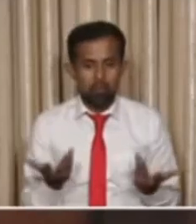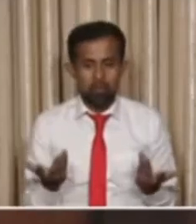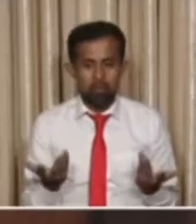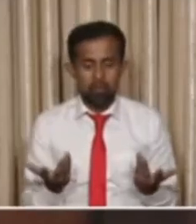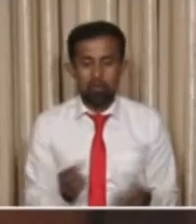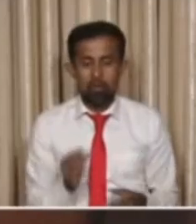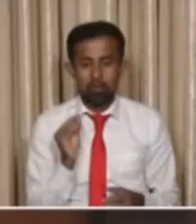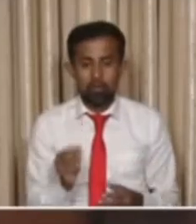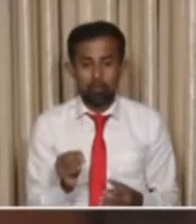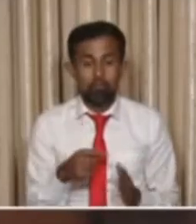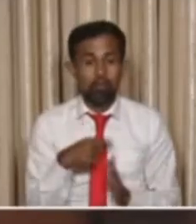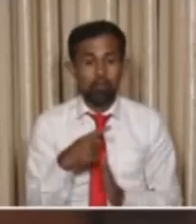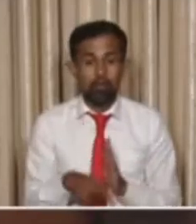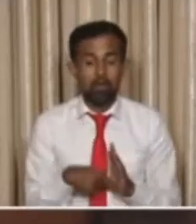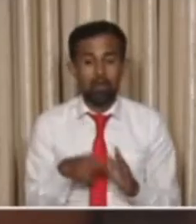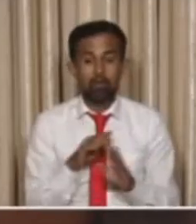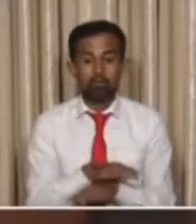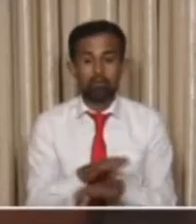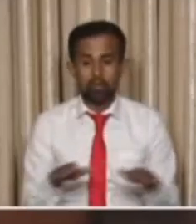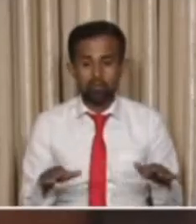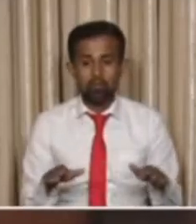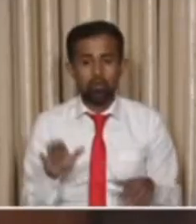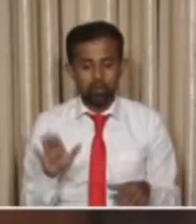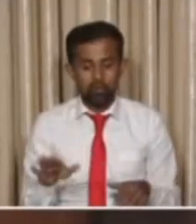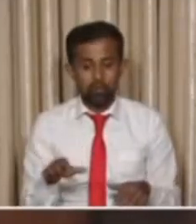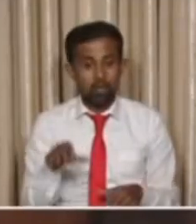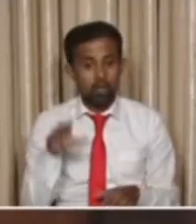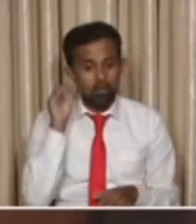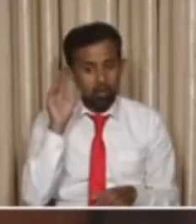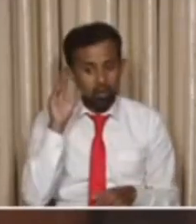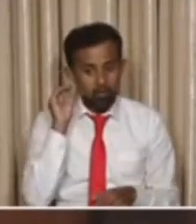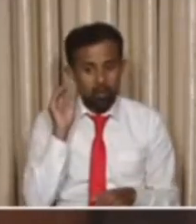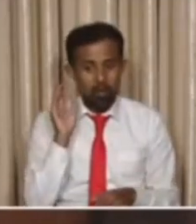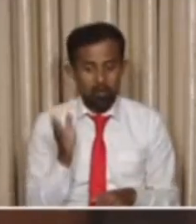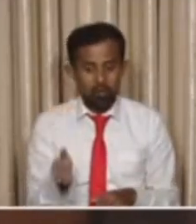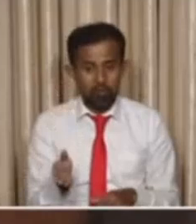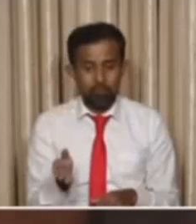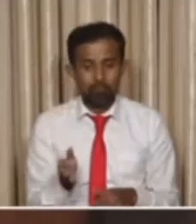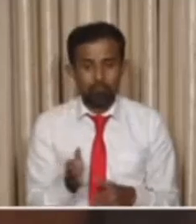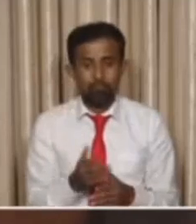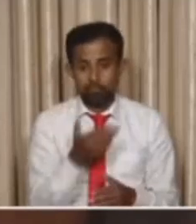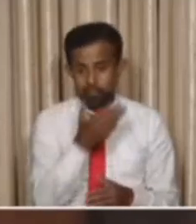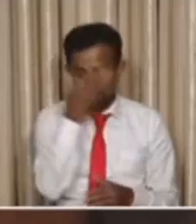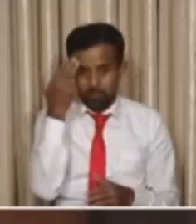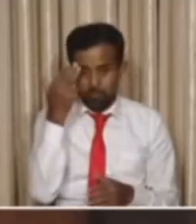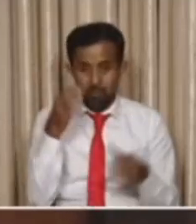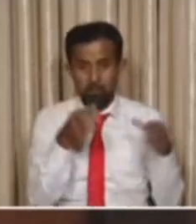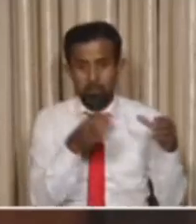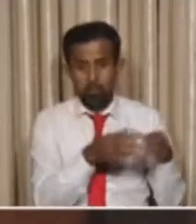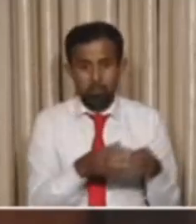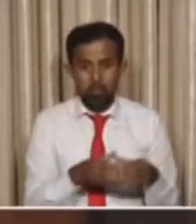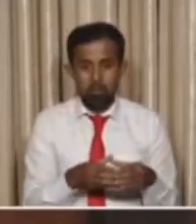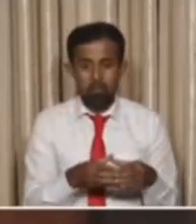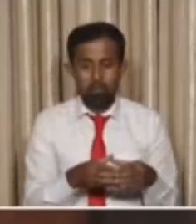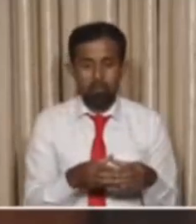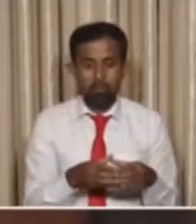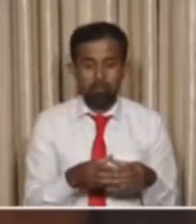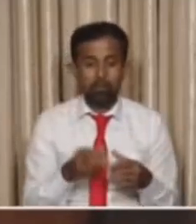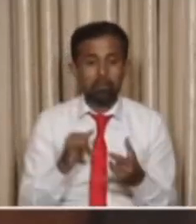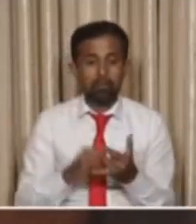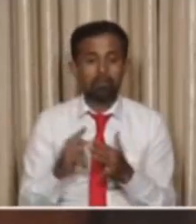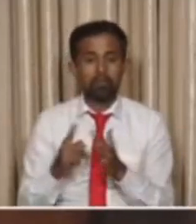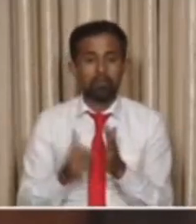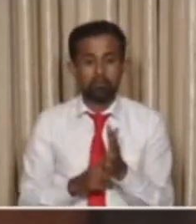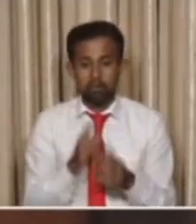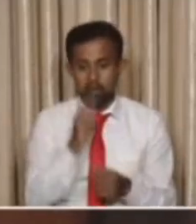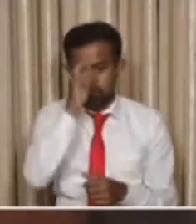சொல்லுவோம். அது மாணவர்கள் படிக்கும் பொழுது பண்டார செல்வநாயகம் அவர்கள், தமிழ் தரப்பினுடைய தலைவராக இருந்த செல்வநாயகம் அவர்கள் இந்த விடயத்தை சொன்னார்